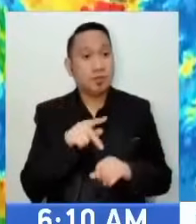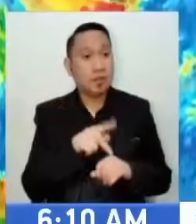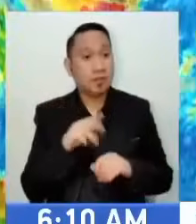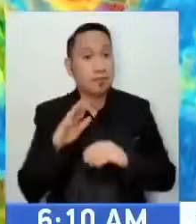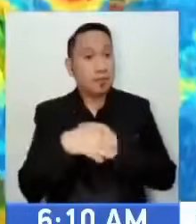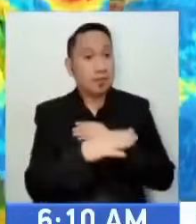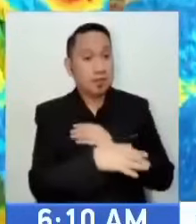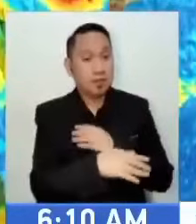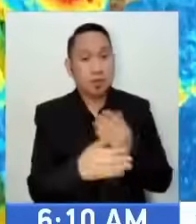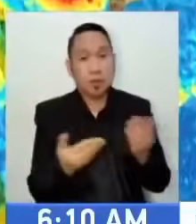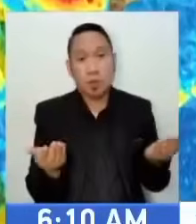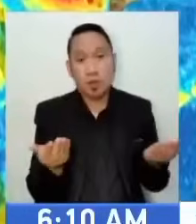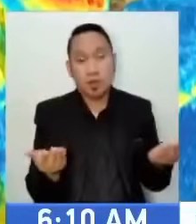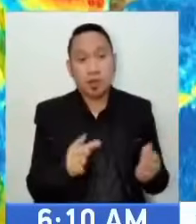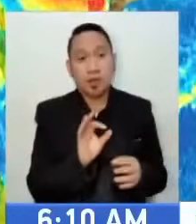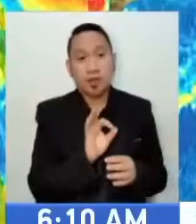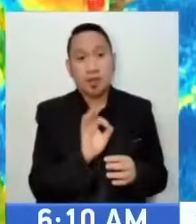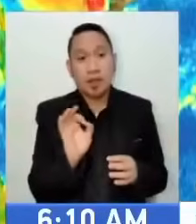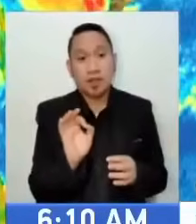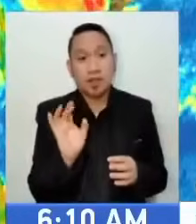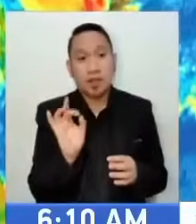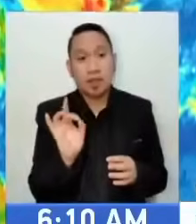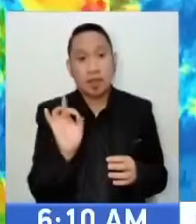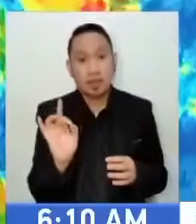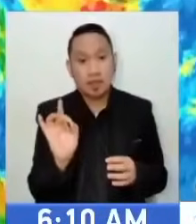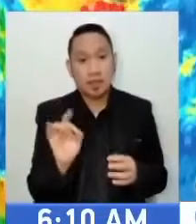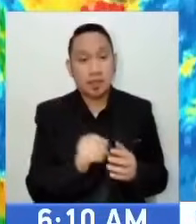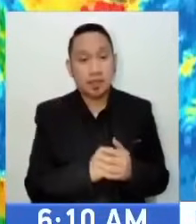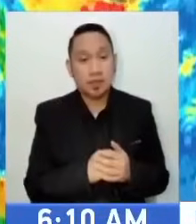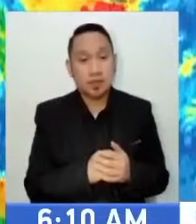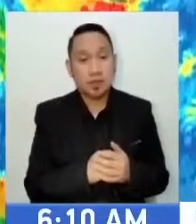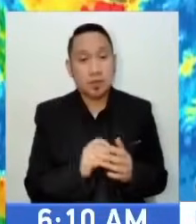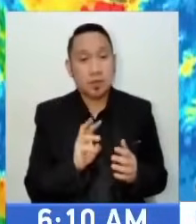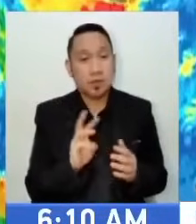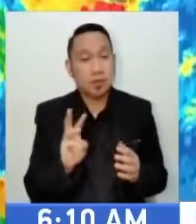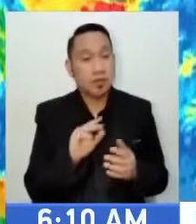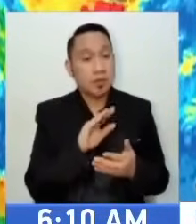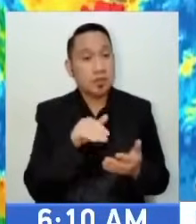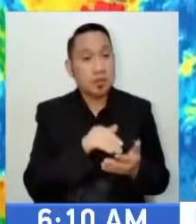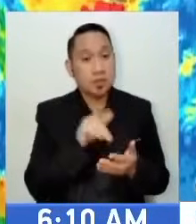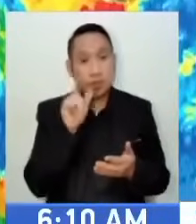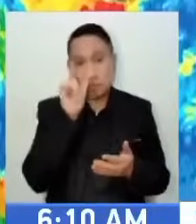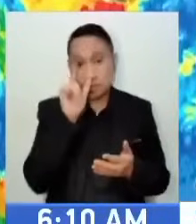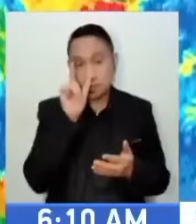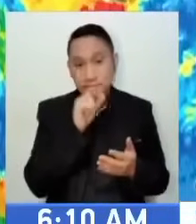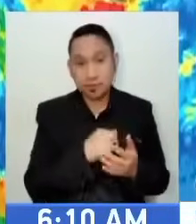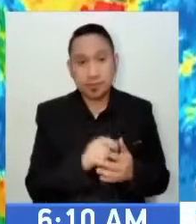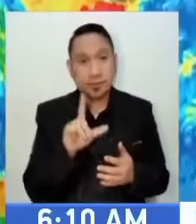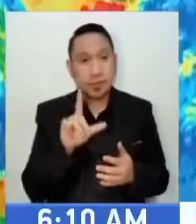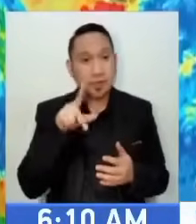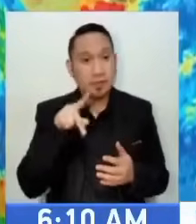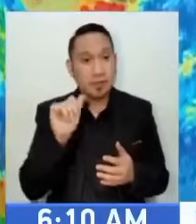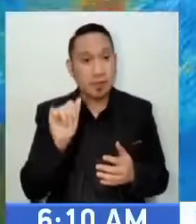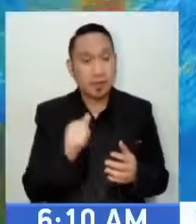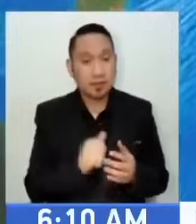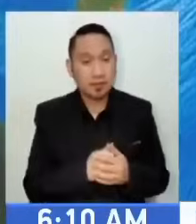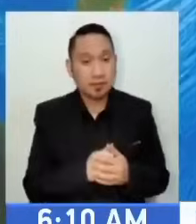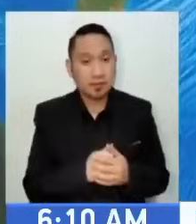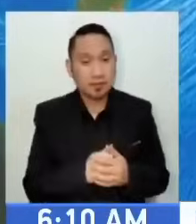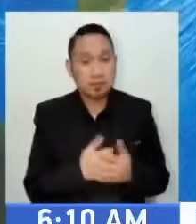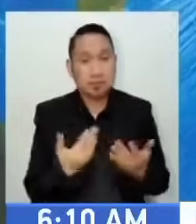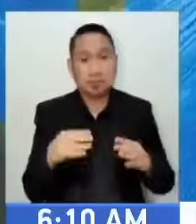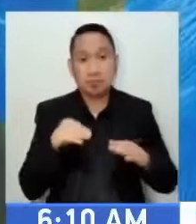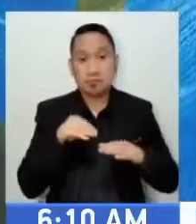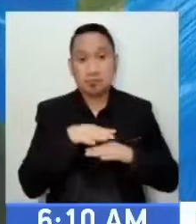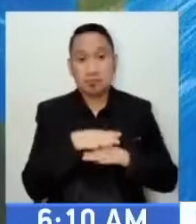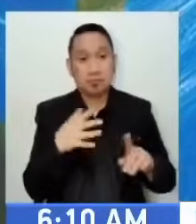980 kilometers kanluran ng Central Luzon ang naturang low pressure area. Nakakaapekto naman ang northeasterly surface wind